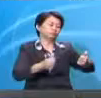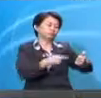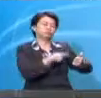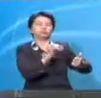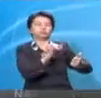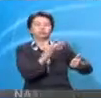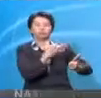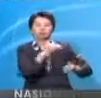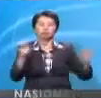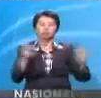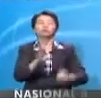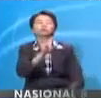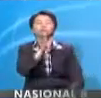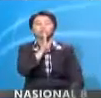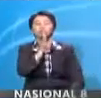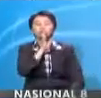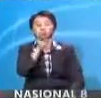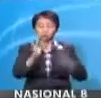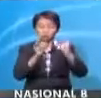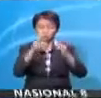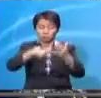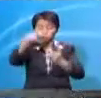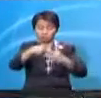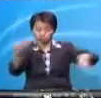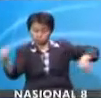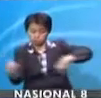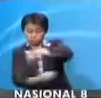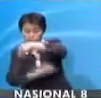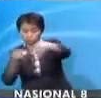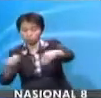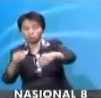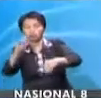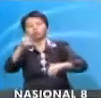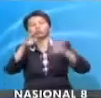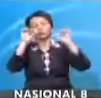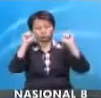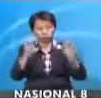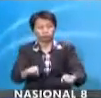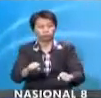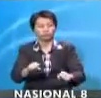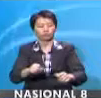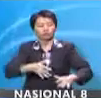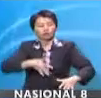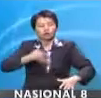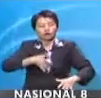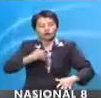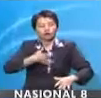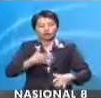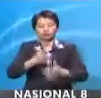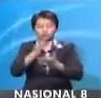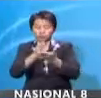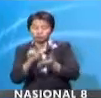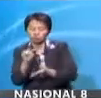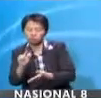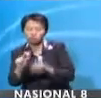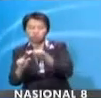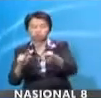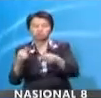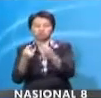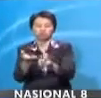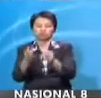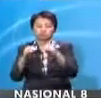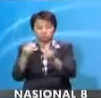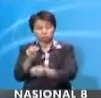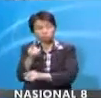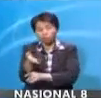Dan juga tiada gunanya jika program transformasi negara hanya dapat dirasai oleh segelintir golongan